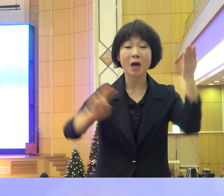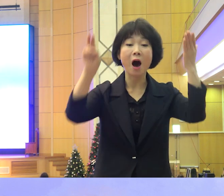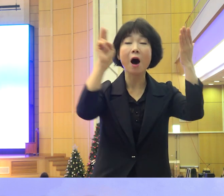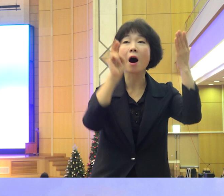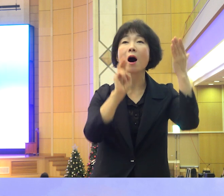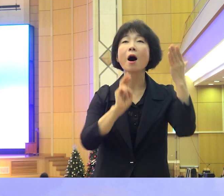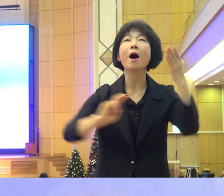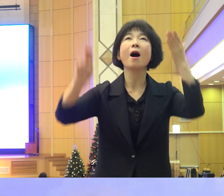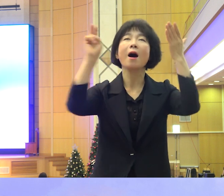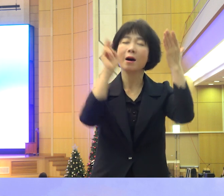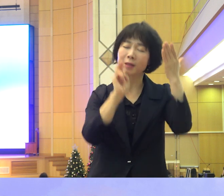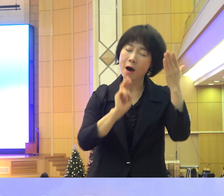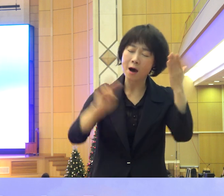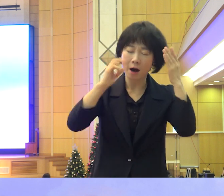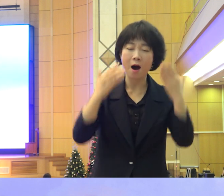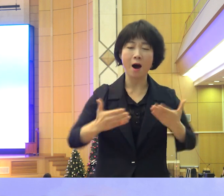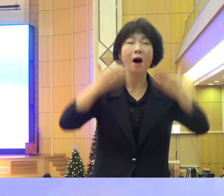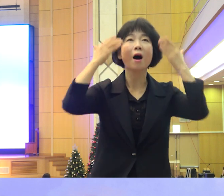주님을